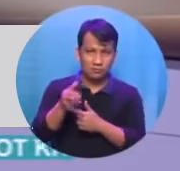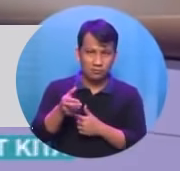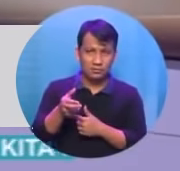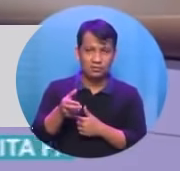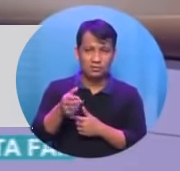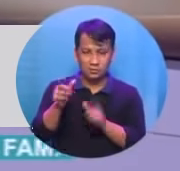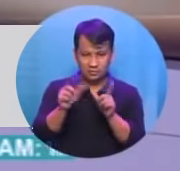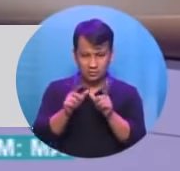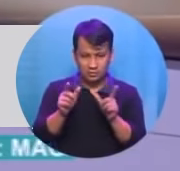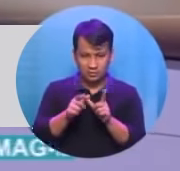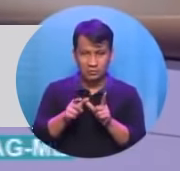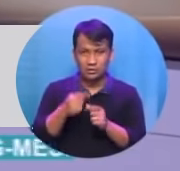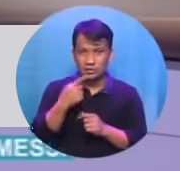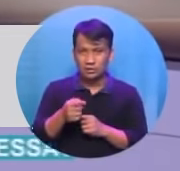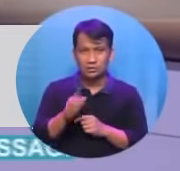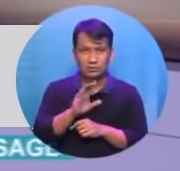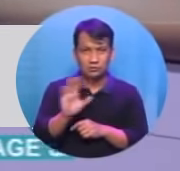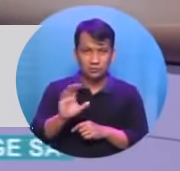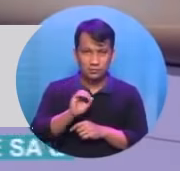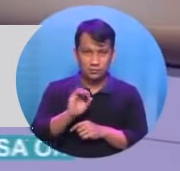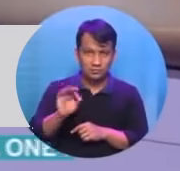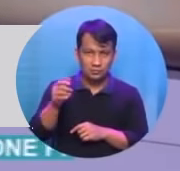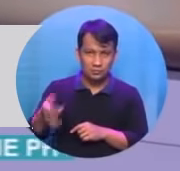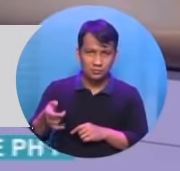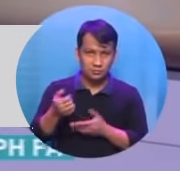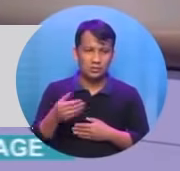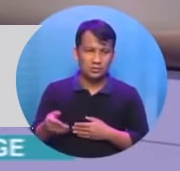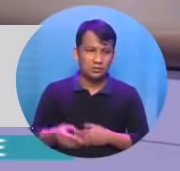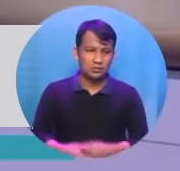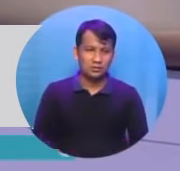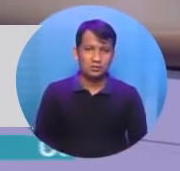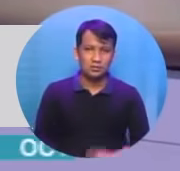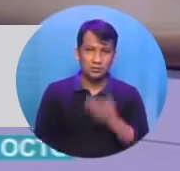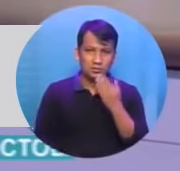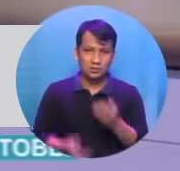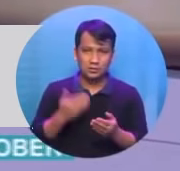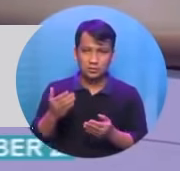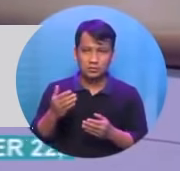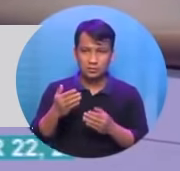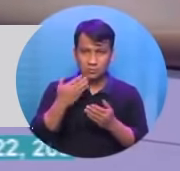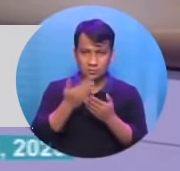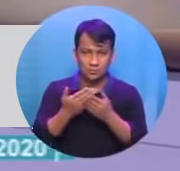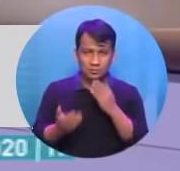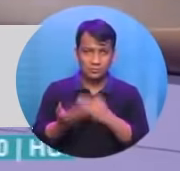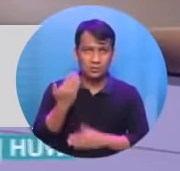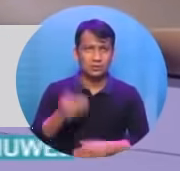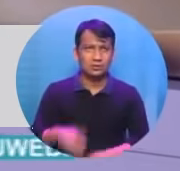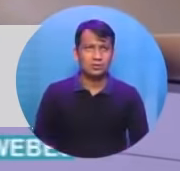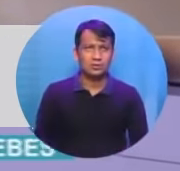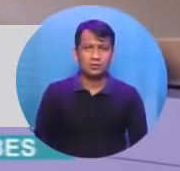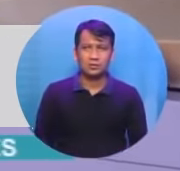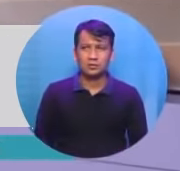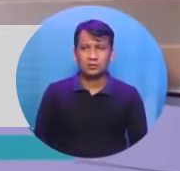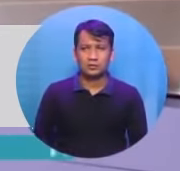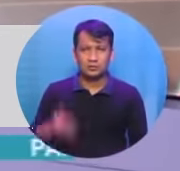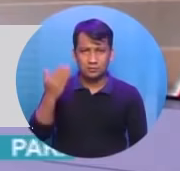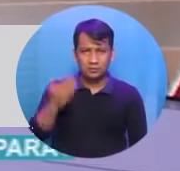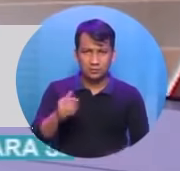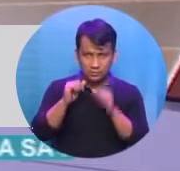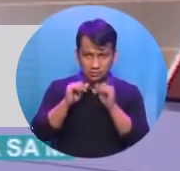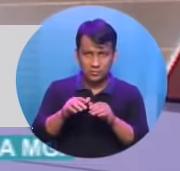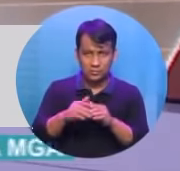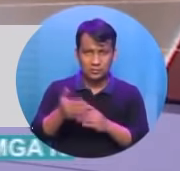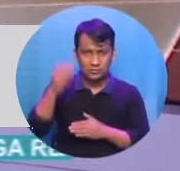lisensya mo. Salamat po, Sir Maximo. Huwag mo ibawang telepono. Tuturuan ka namin kung paano. Okay, sir? Salamat po. Magandang umaga po. Sa ingat po kayo. Director, God bless po. Mabuhay